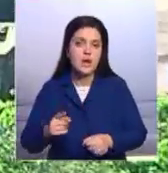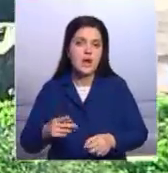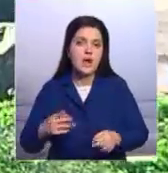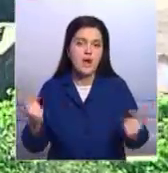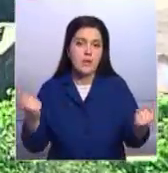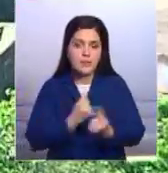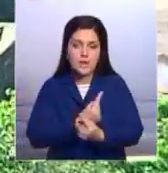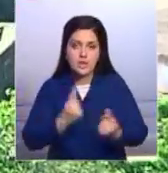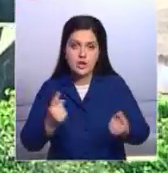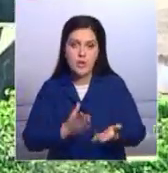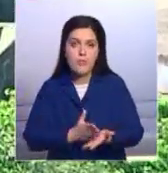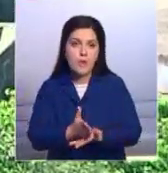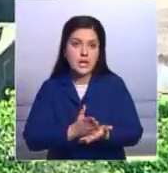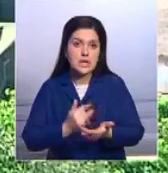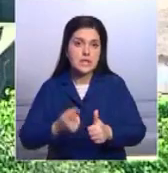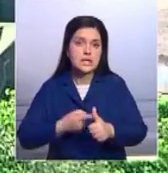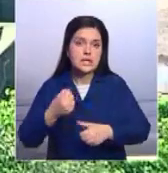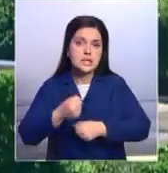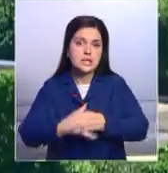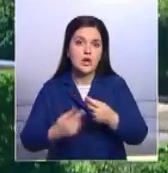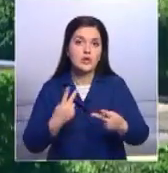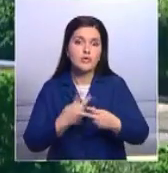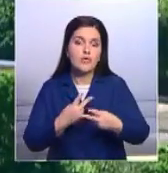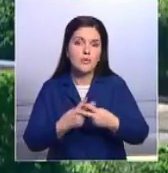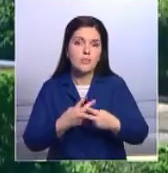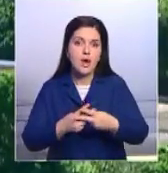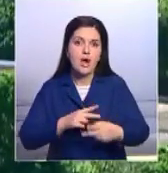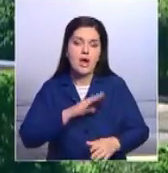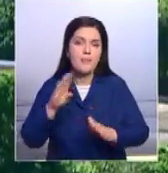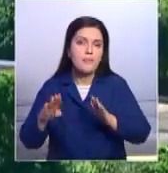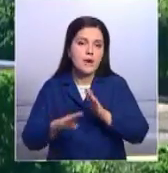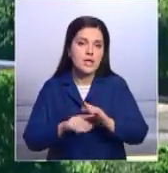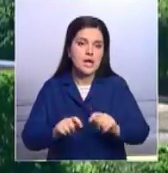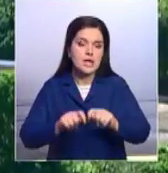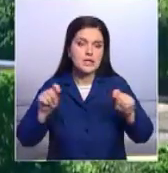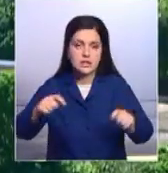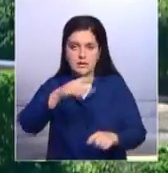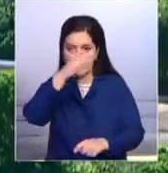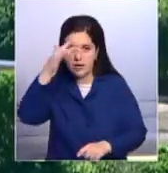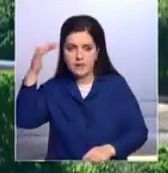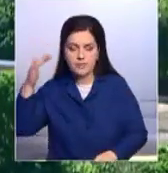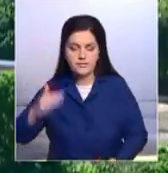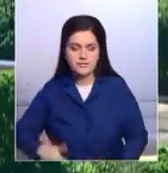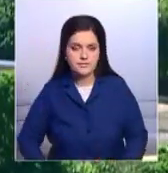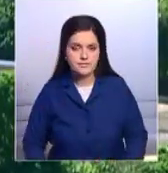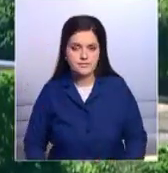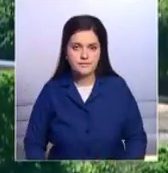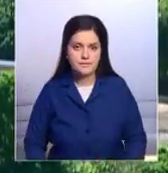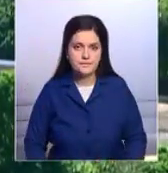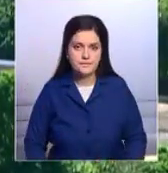миграционную политику и называют эти центры тюрьмами под открытым небом.